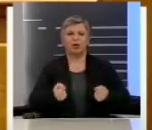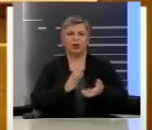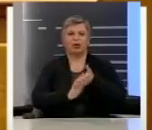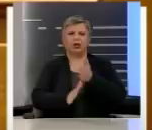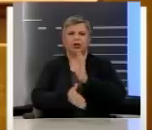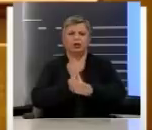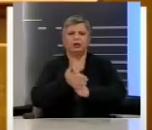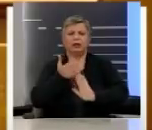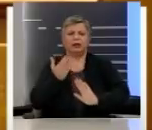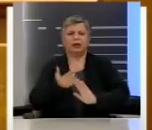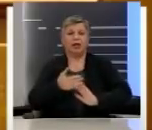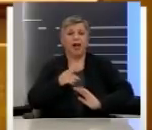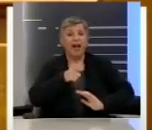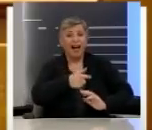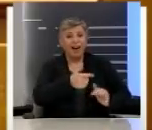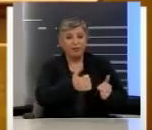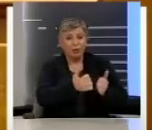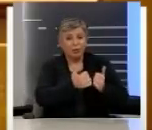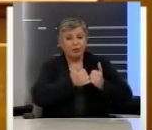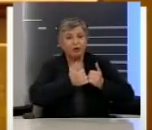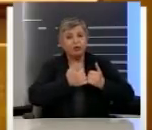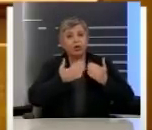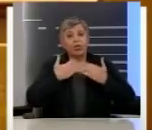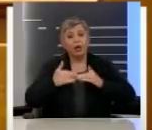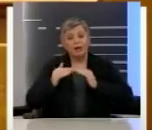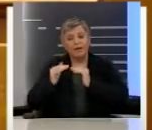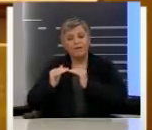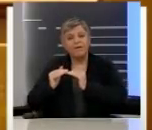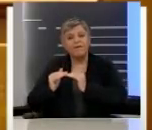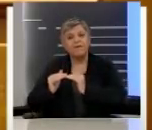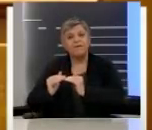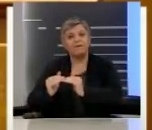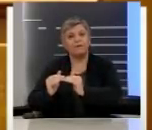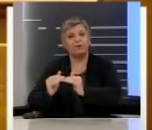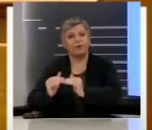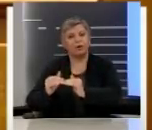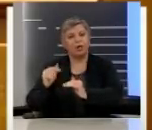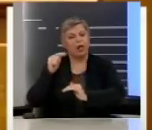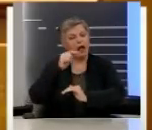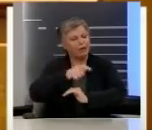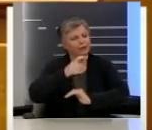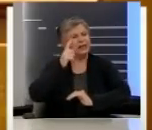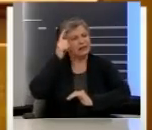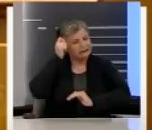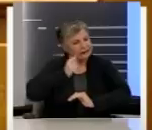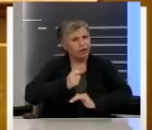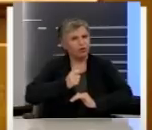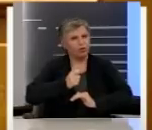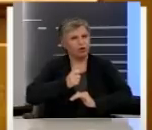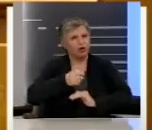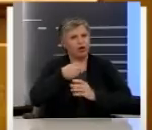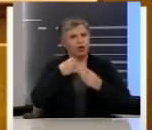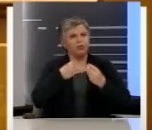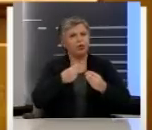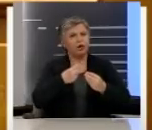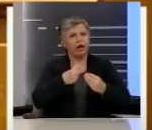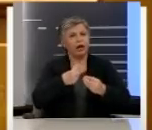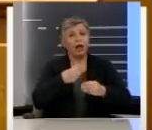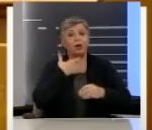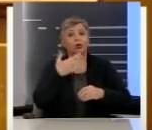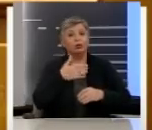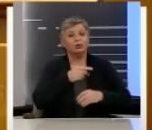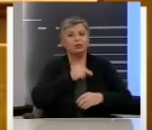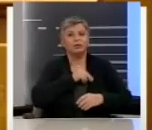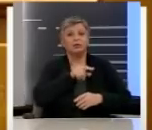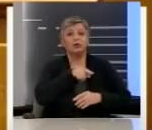να διονύζεται, να συνεχίζεται ενσυνείδητα, διότι το γνωρίζουμε, η περιθωριοποίηση,